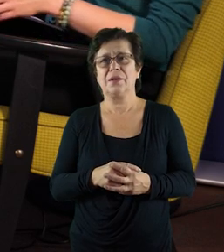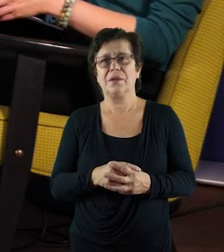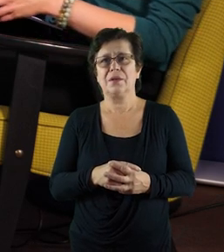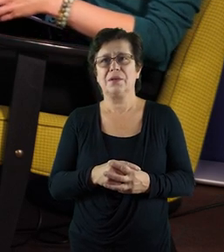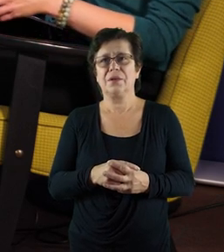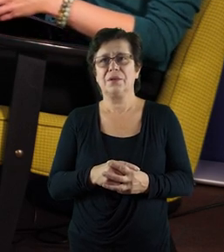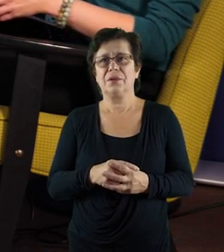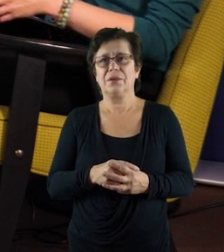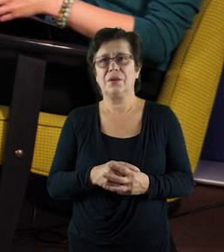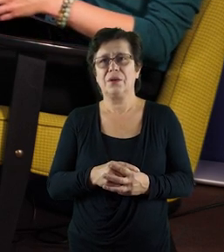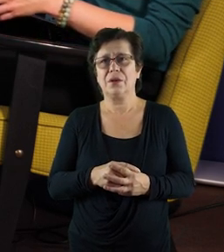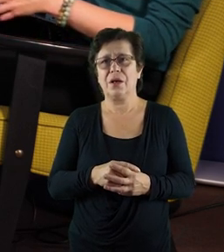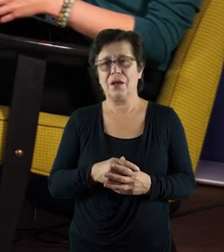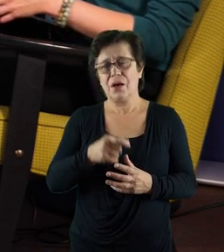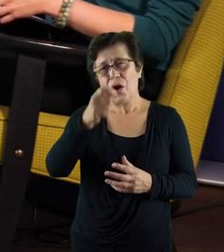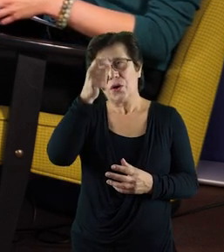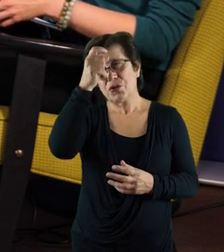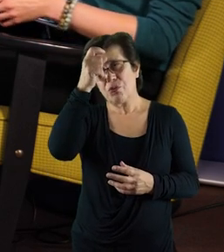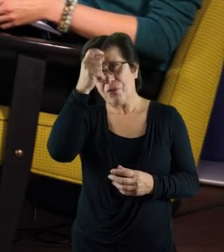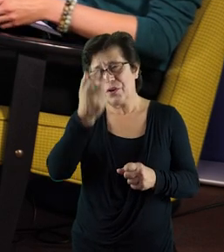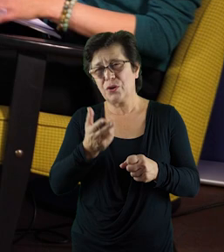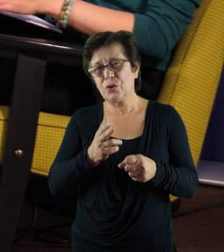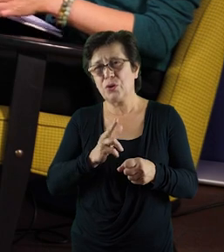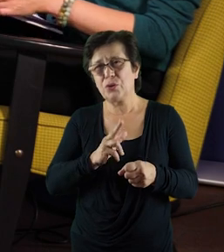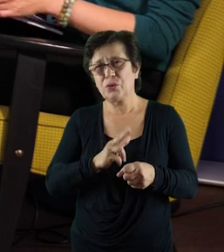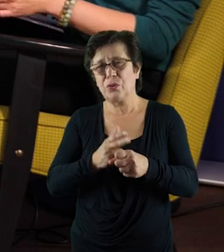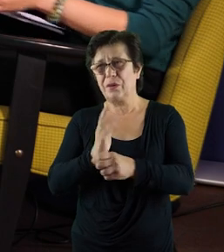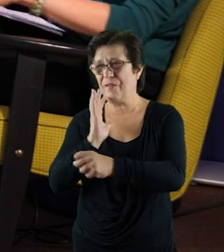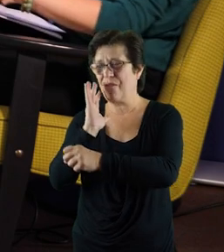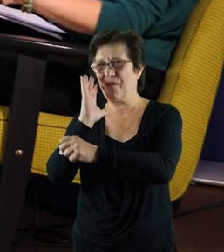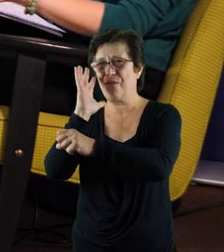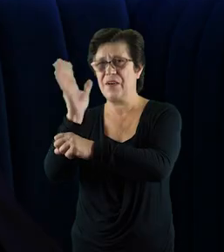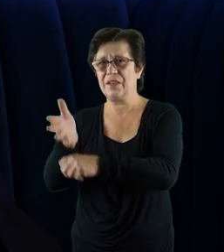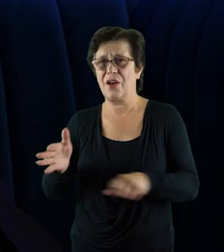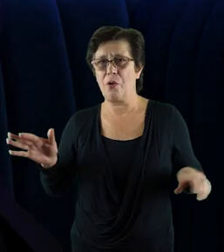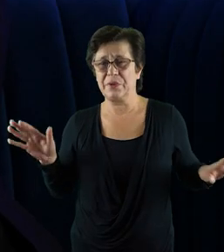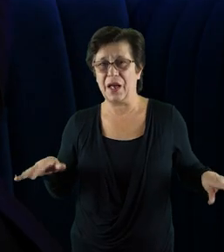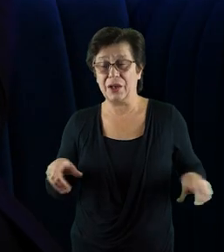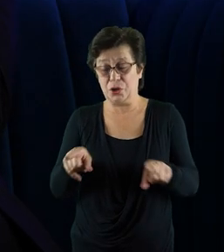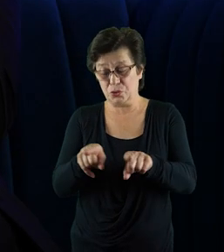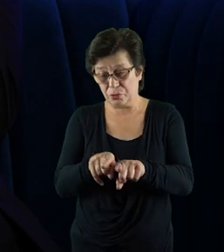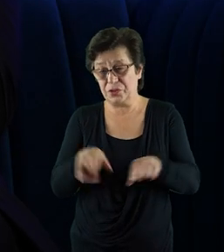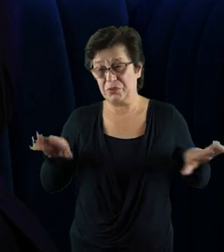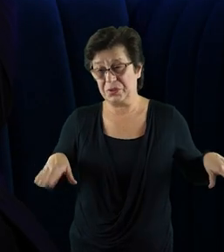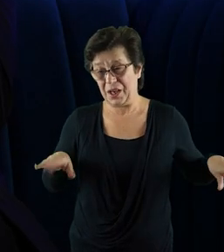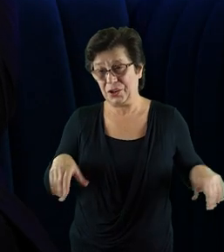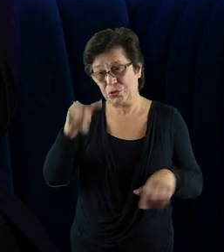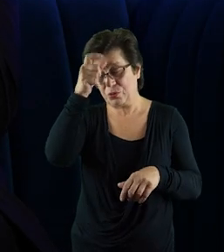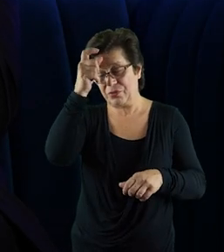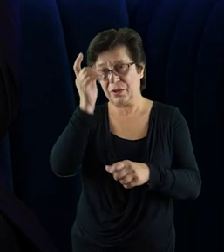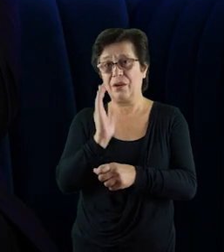że człowiek, który wygnał ptaki, jest wygnany przez nie również, tak?